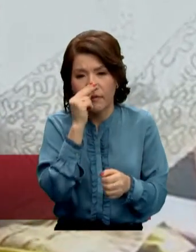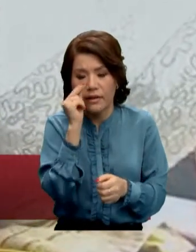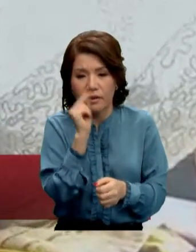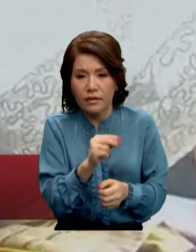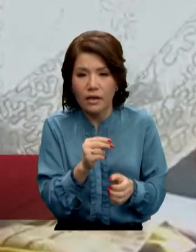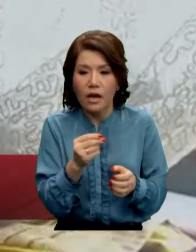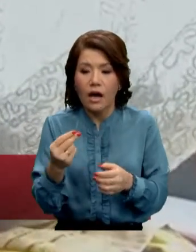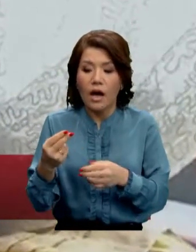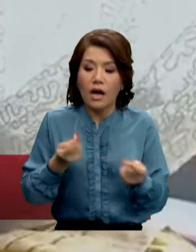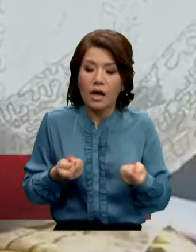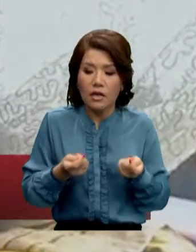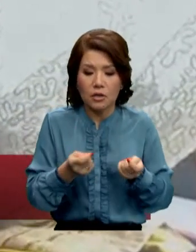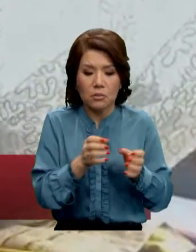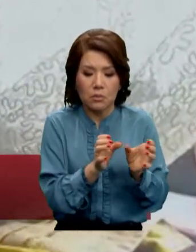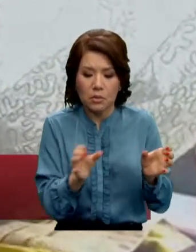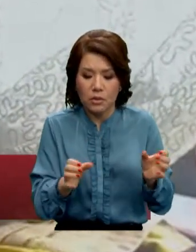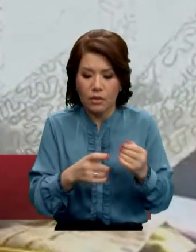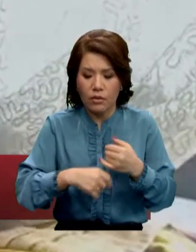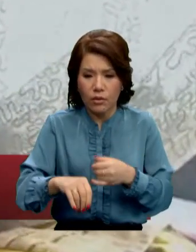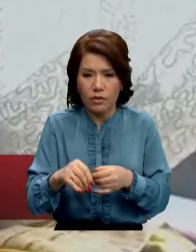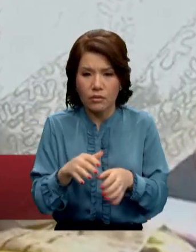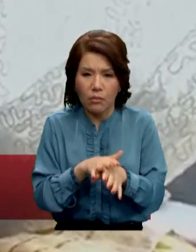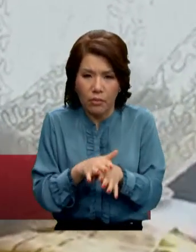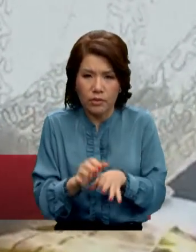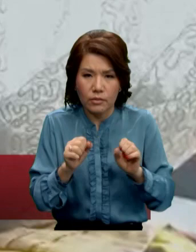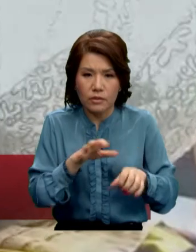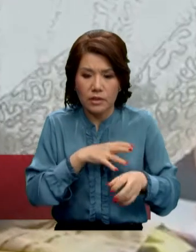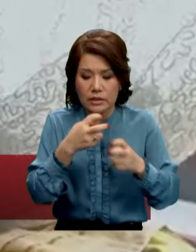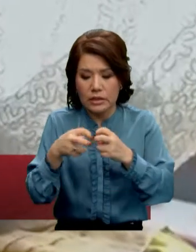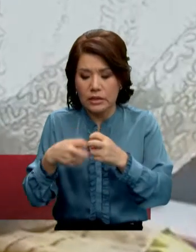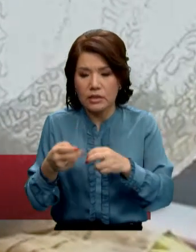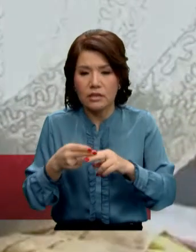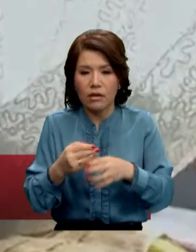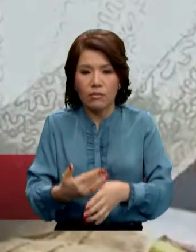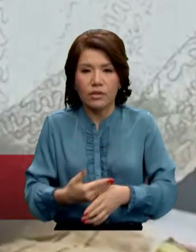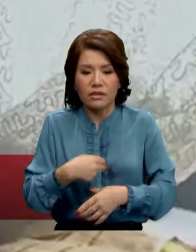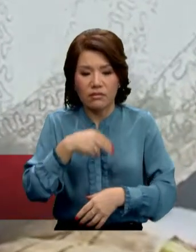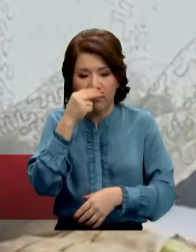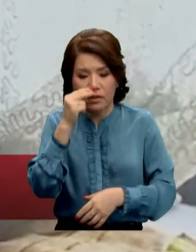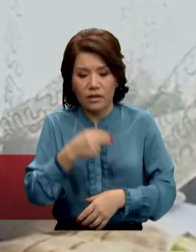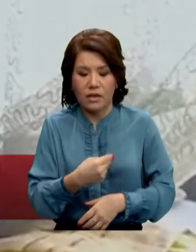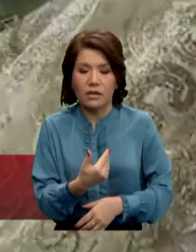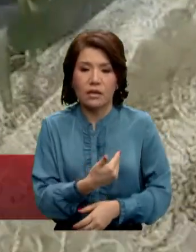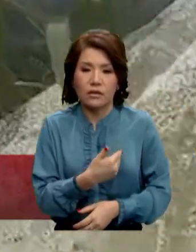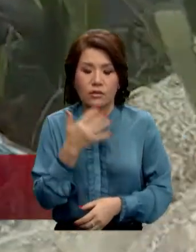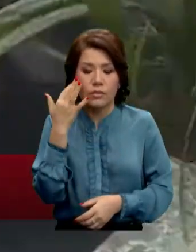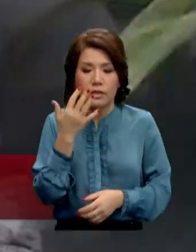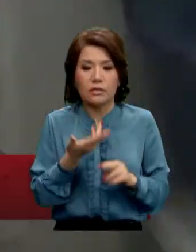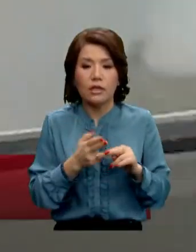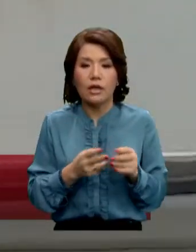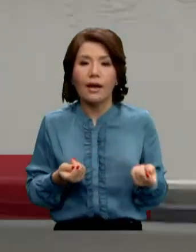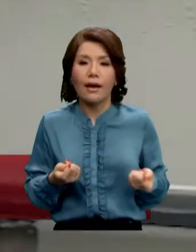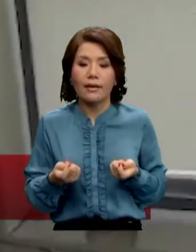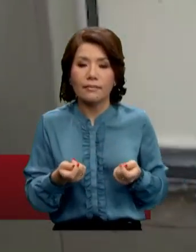үйдегі құбырларың бітіп қалған шығар дейді. Жылу бере алмай отырғандарына қарамай, енді бізді кінәлағысы келеді. Ал әкім